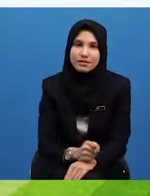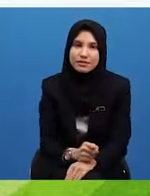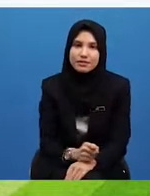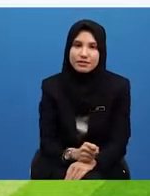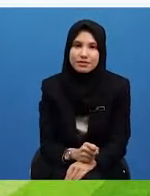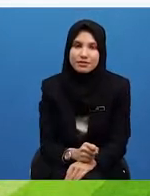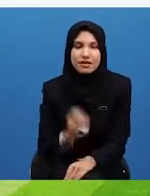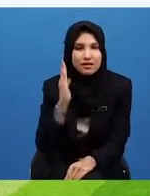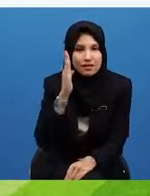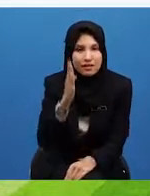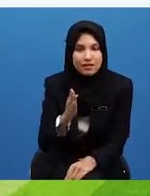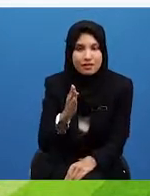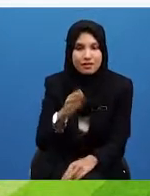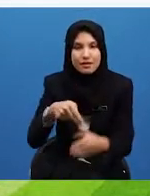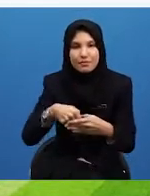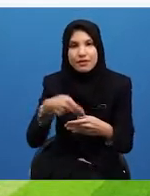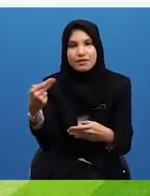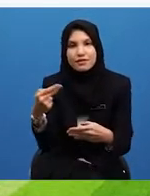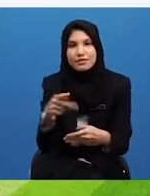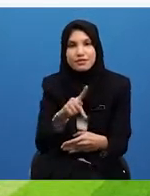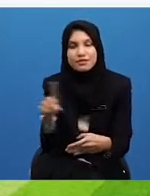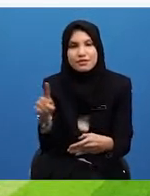menghasilkan bayang-bayang